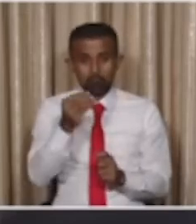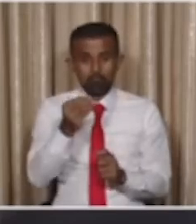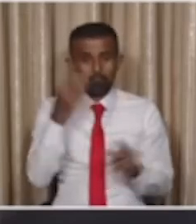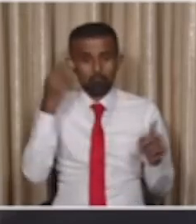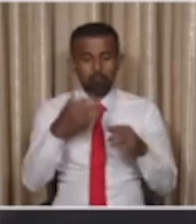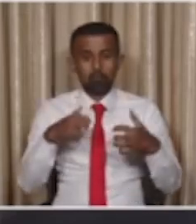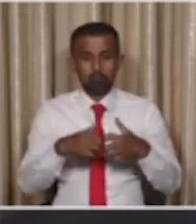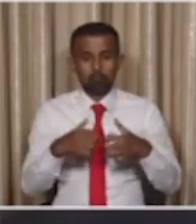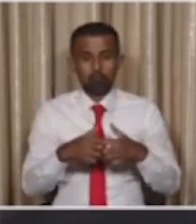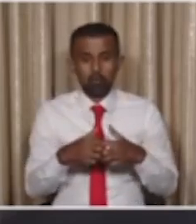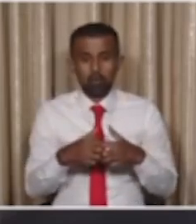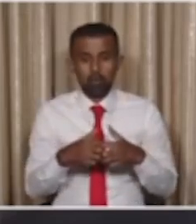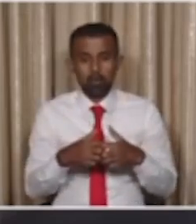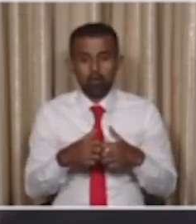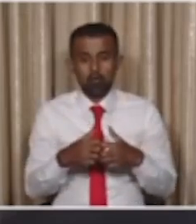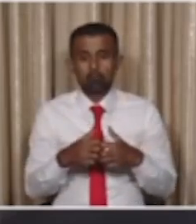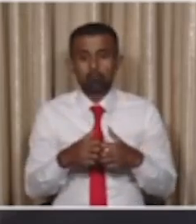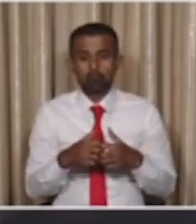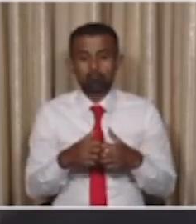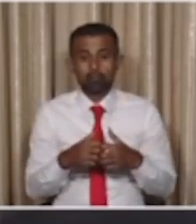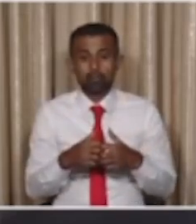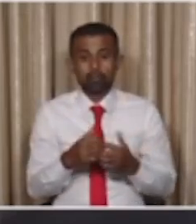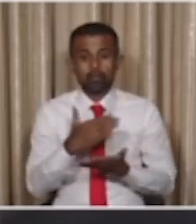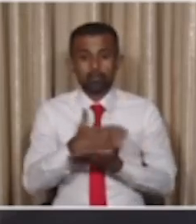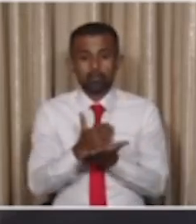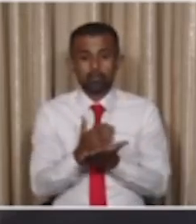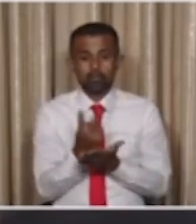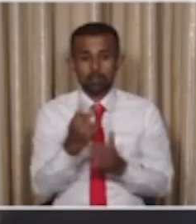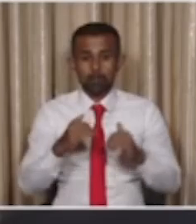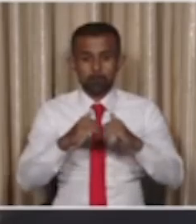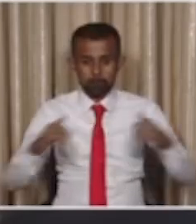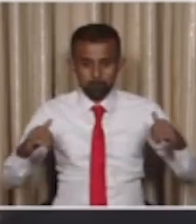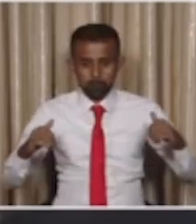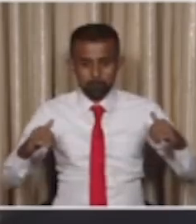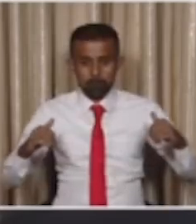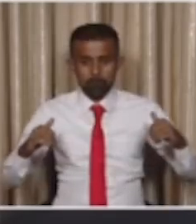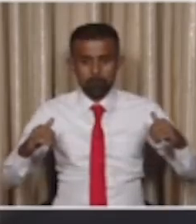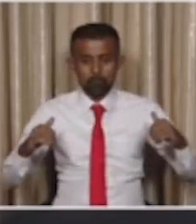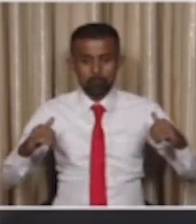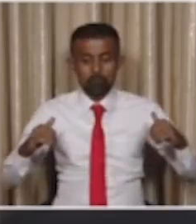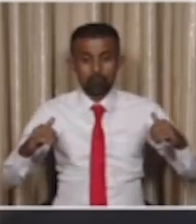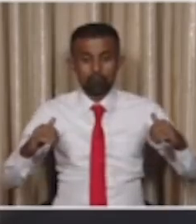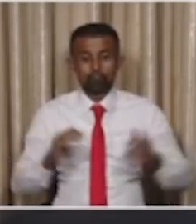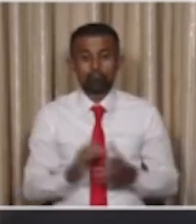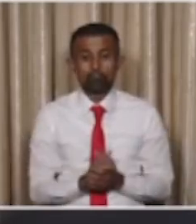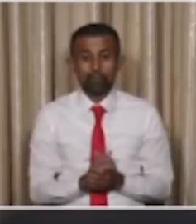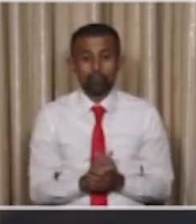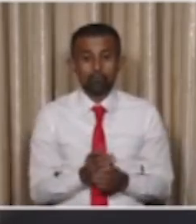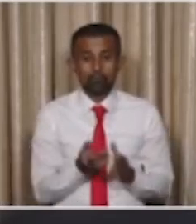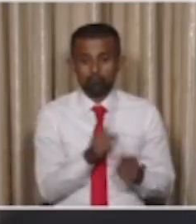මතුවලා තියෙන්නේ කියලා. ඒ නිසා ඒක දෙකට බෙදන්න ඕනේ කියලා තියෙනවා. ටැලන්ට් ක්‍රිටිකල් මිෂන් ක්‍රිටිකල් කට්ටිය